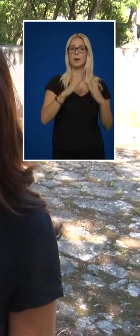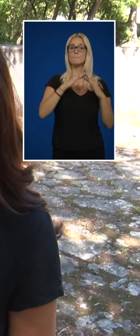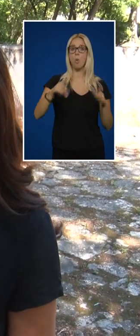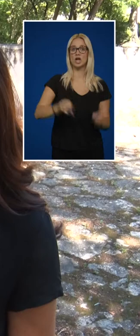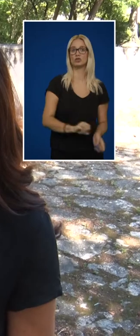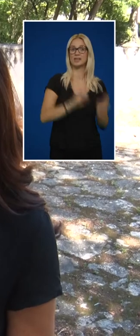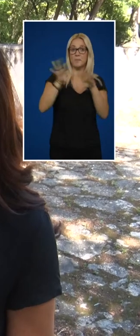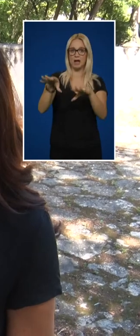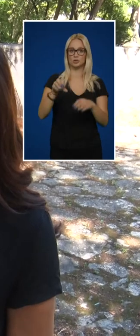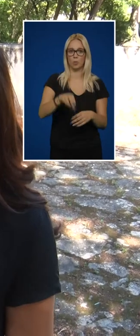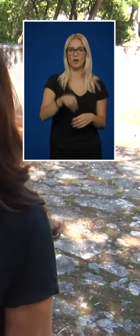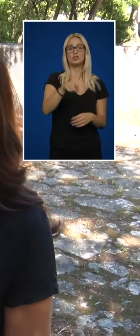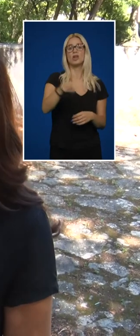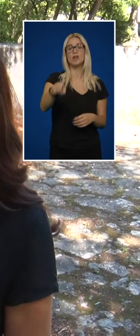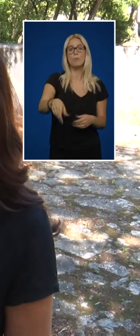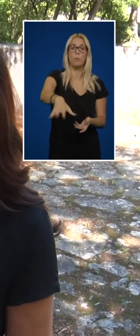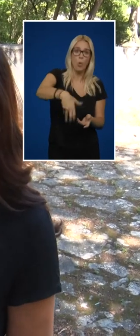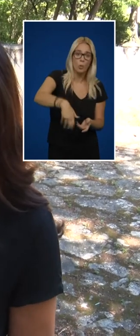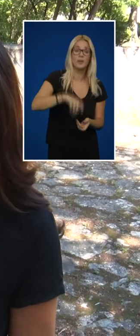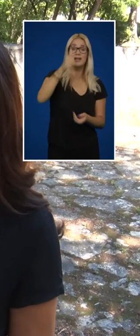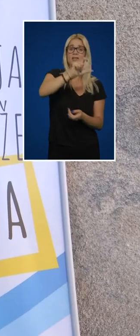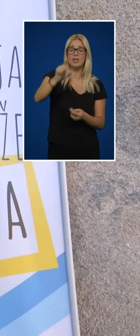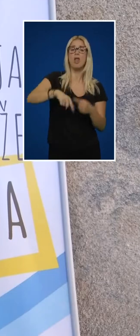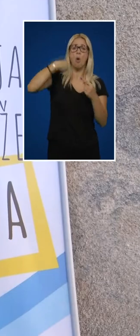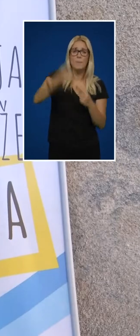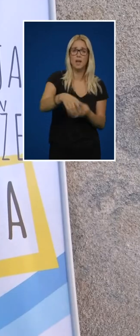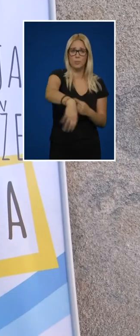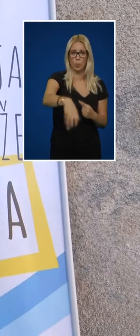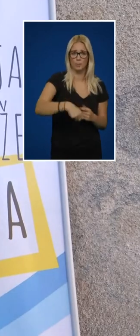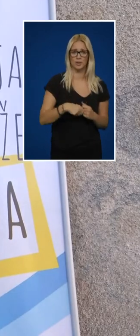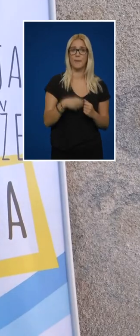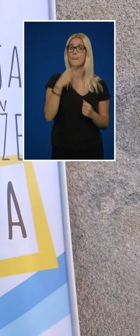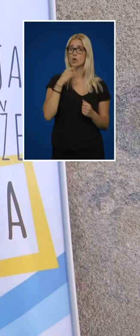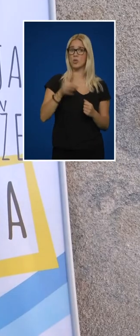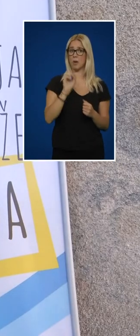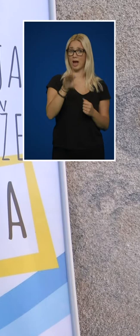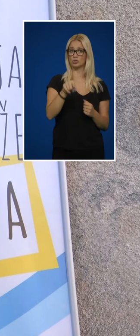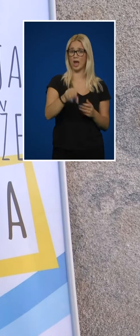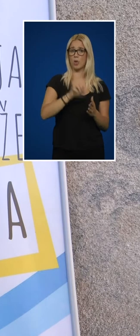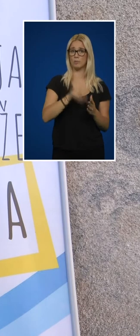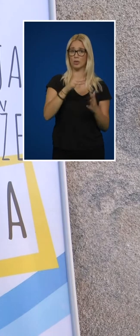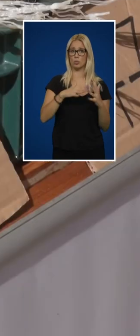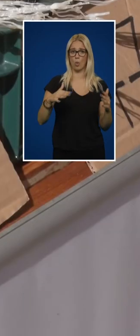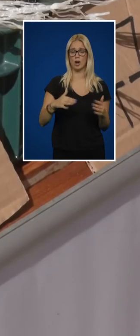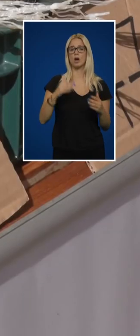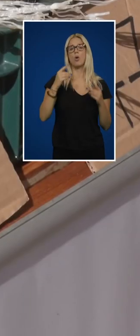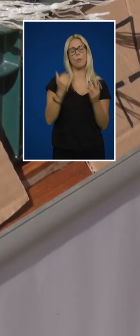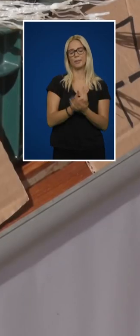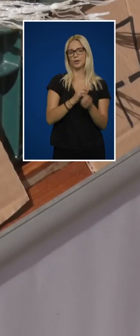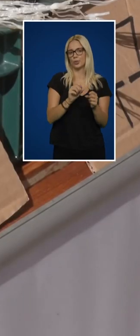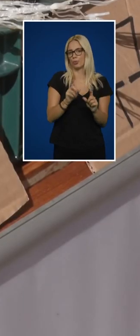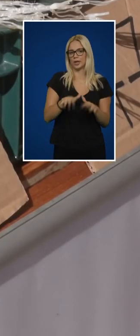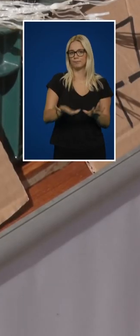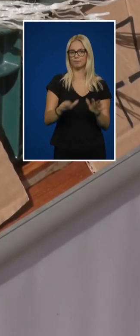pokupili otpad koji se tamo nalazi. More će vam ga iznijeti, vi ćete pokupiti za tjedan dana opet. Ko je bacio taj otpad u to more, opet